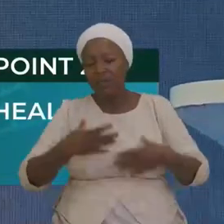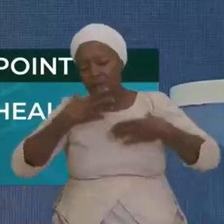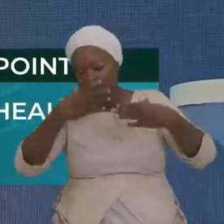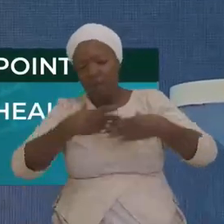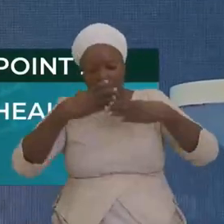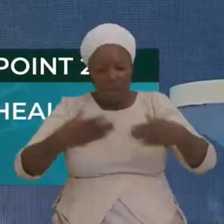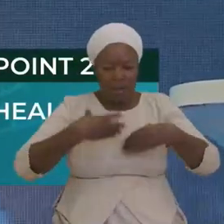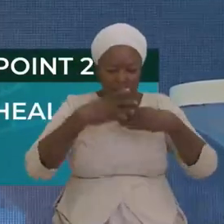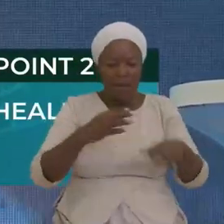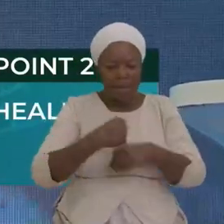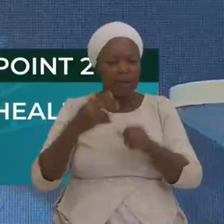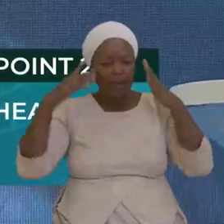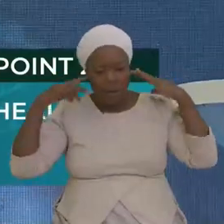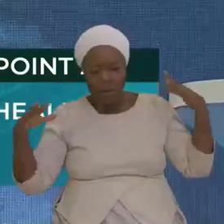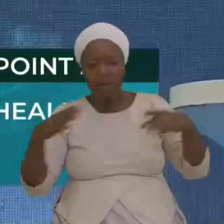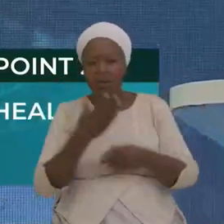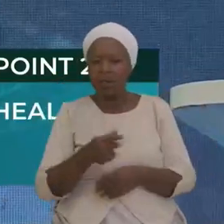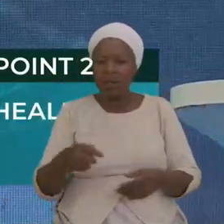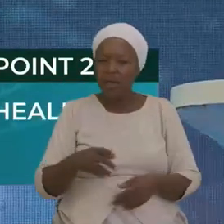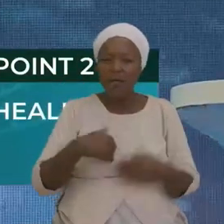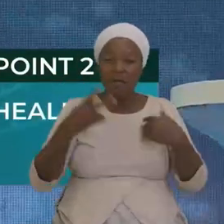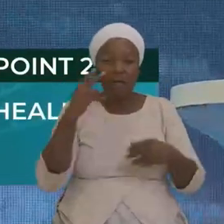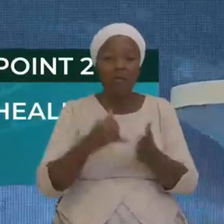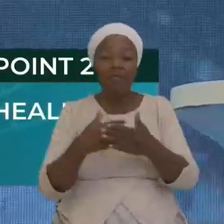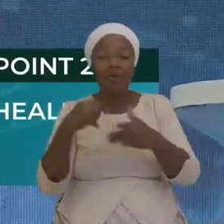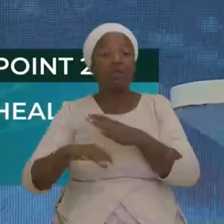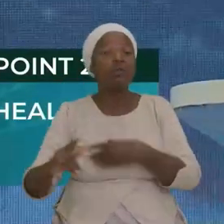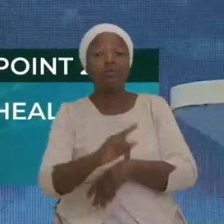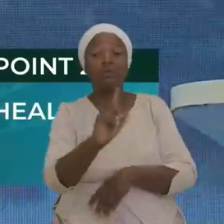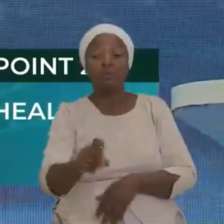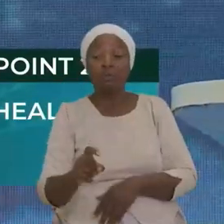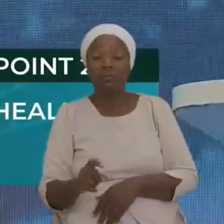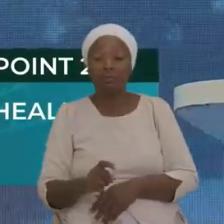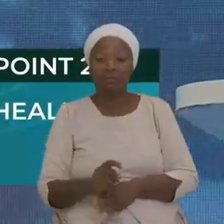est-ce que tu as vu quelqu'un en train de frapper les objets devant lui?